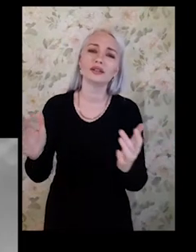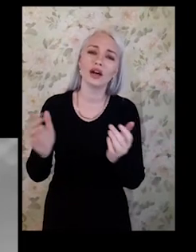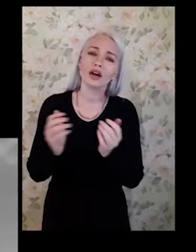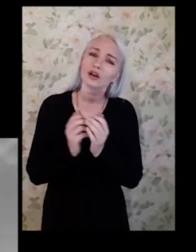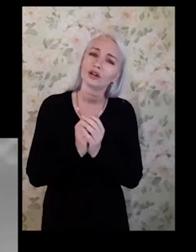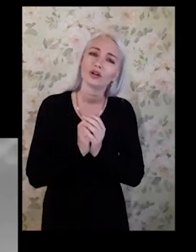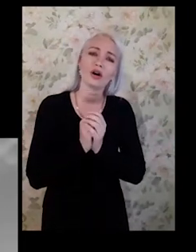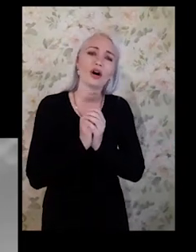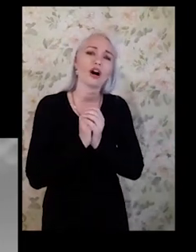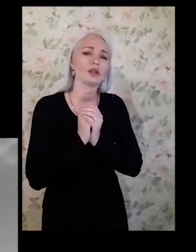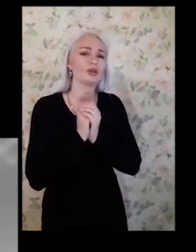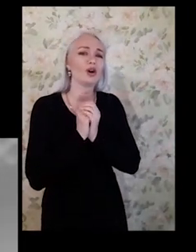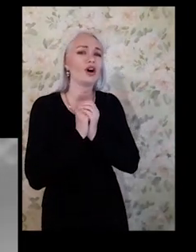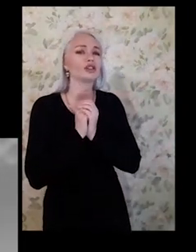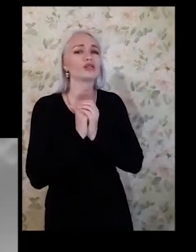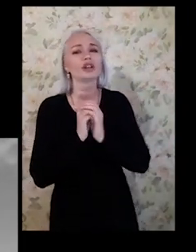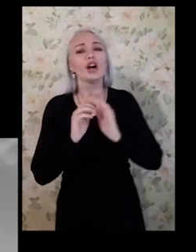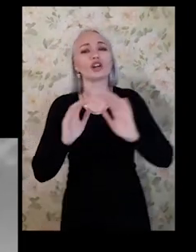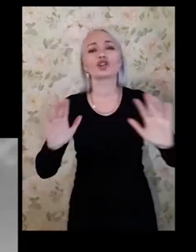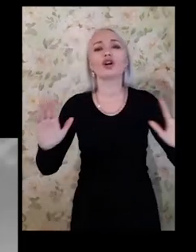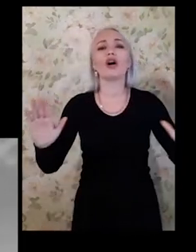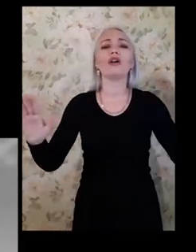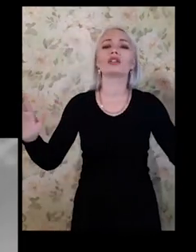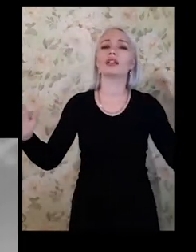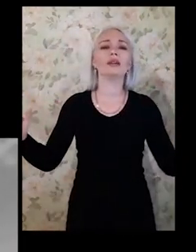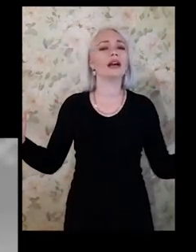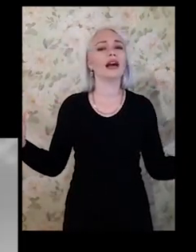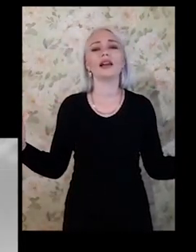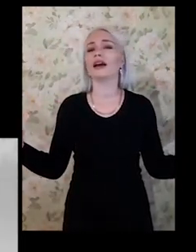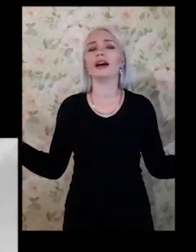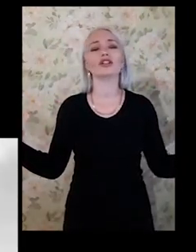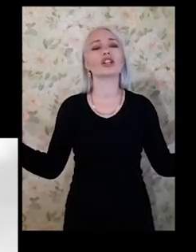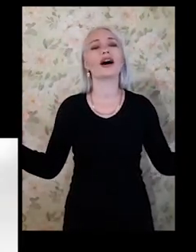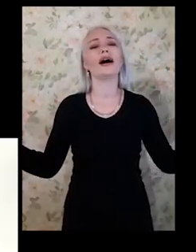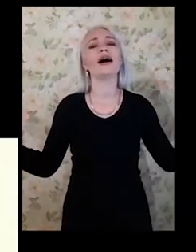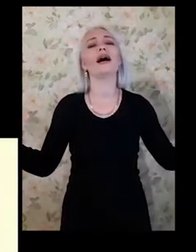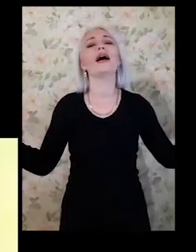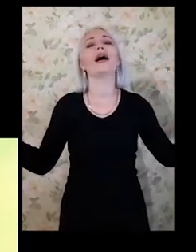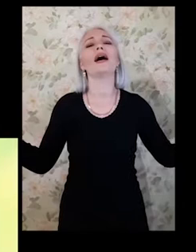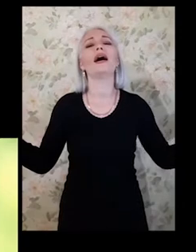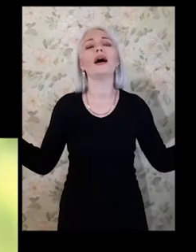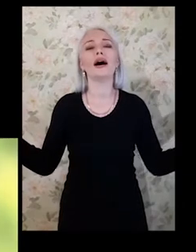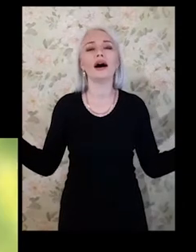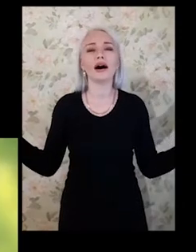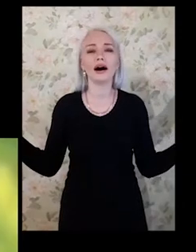назад, кроме мертвых, что в земле лежат.